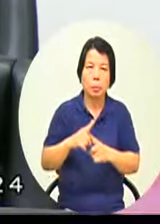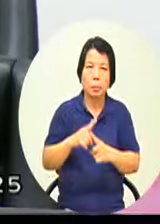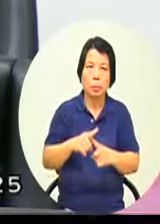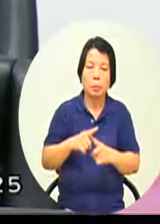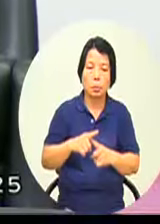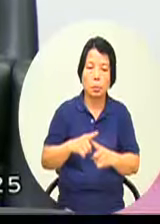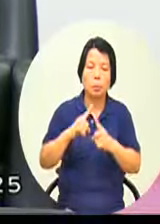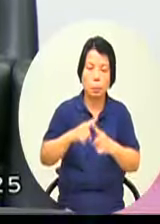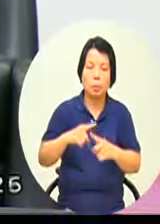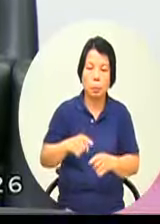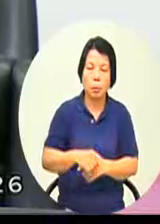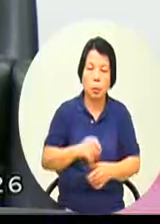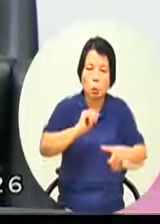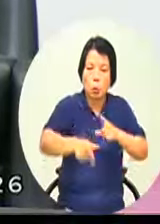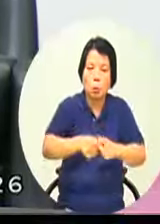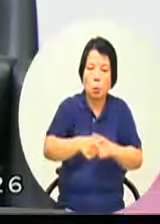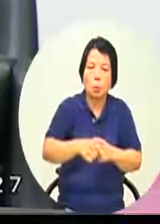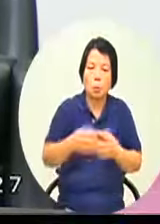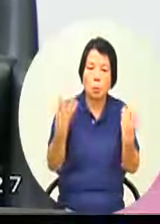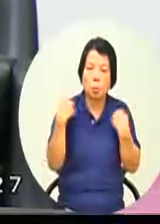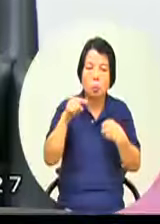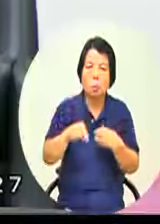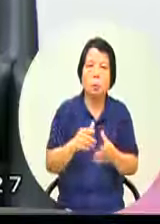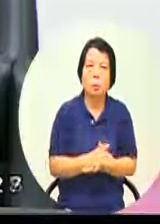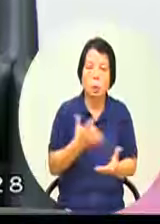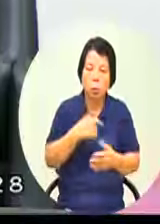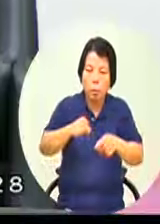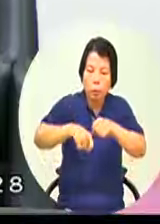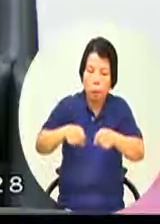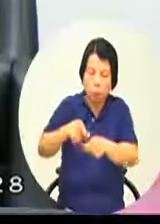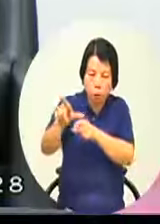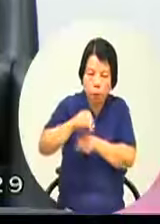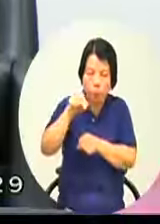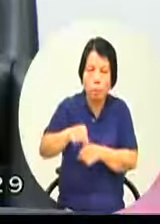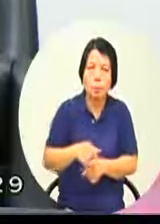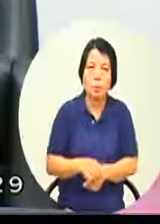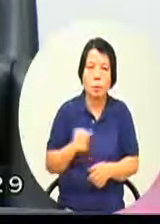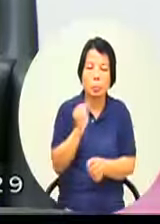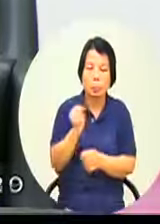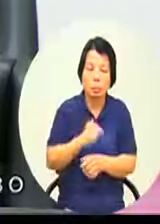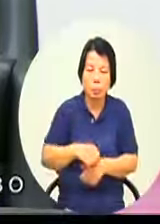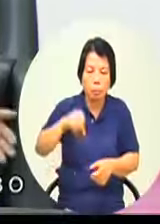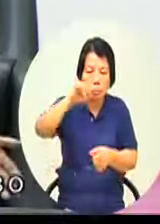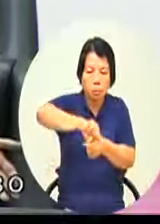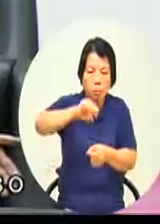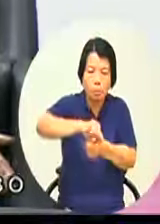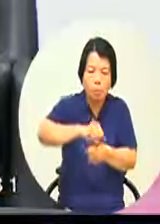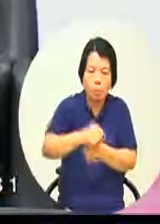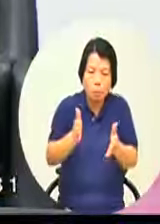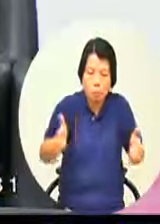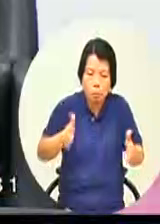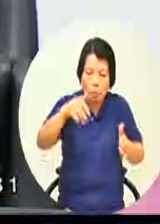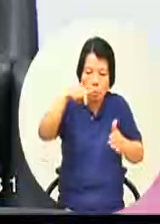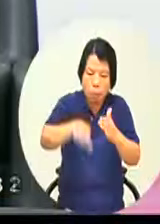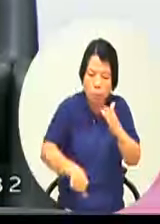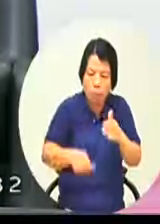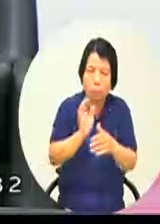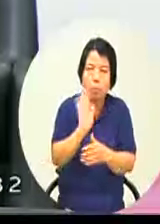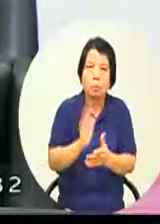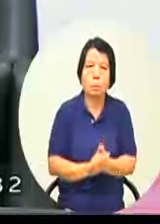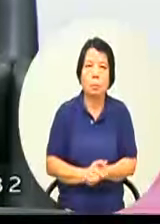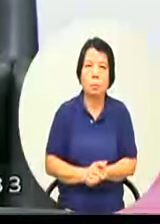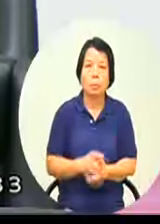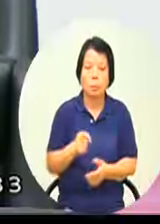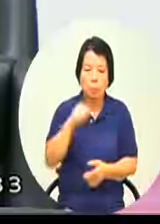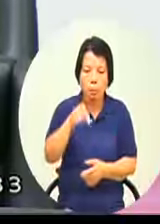这个包商他跟我们反映是说，他是依照设计做的哈，所以也不能加深也不能加宽。那我们一看就知道说，